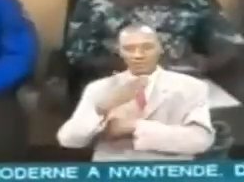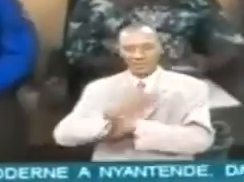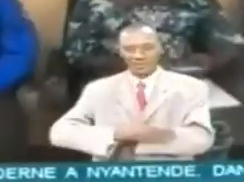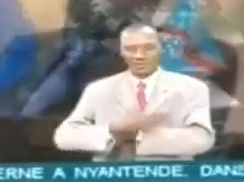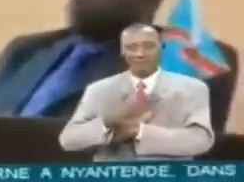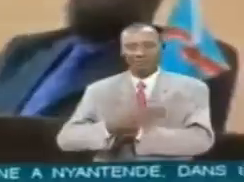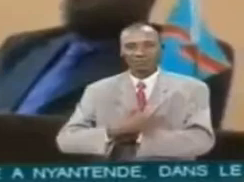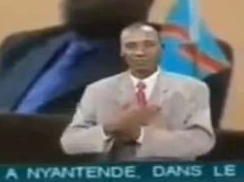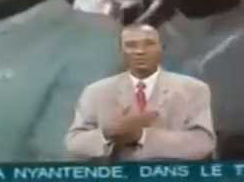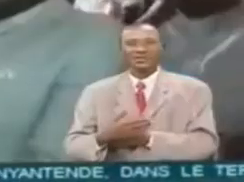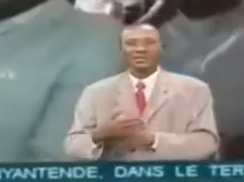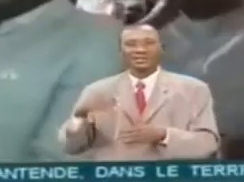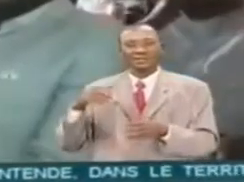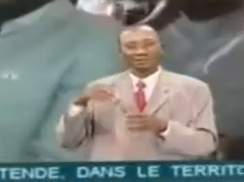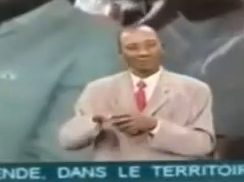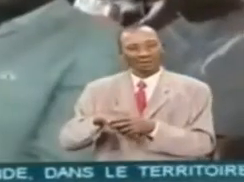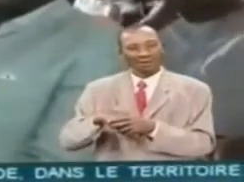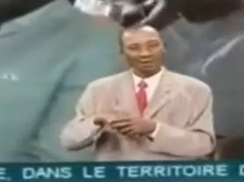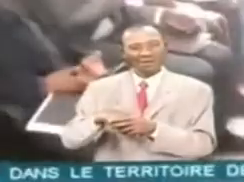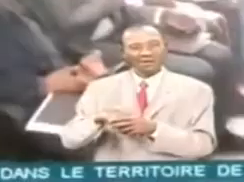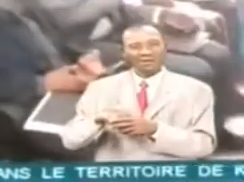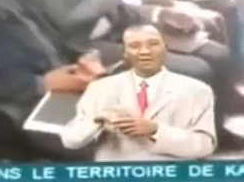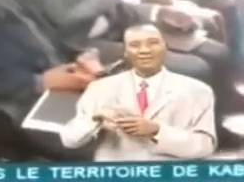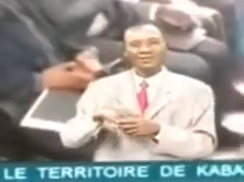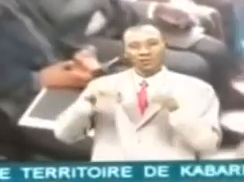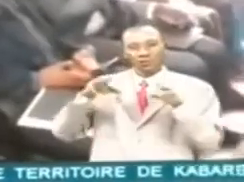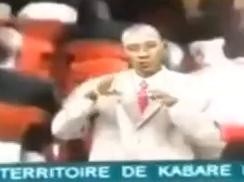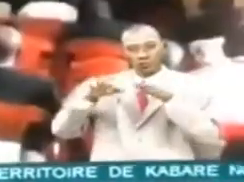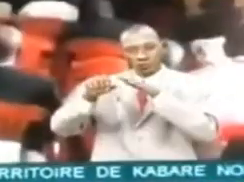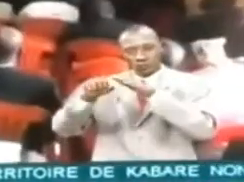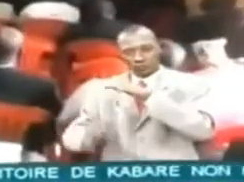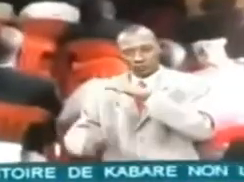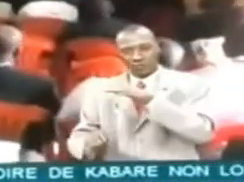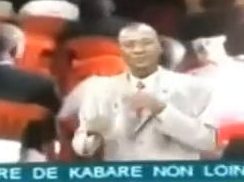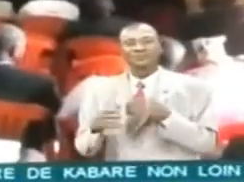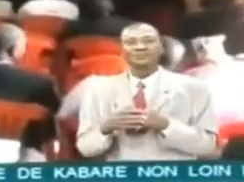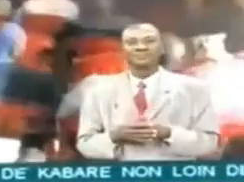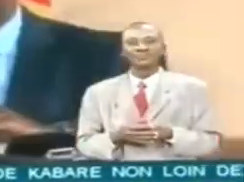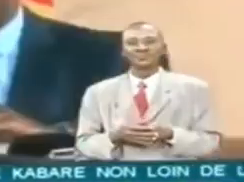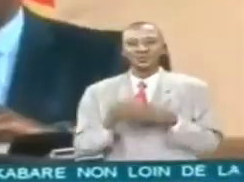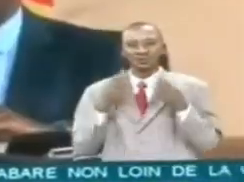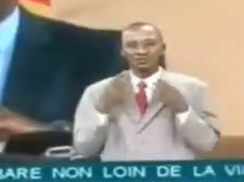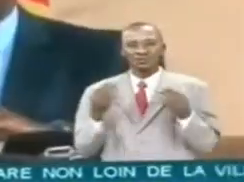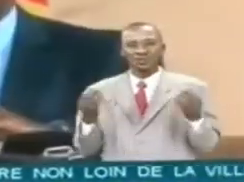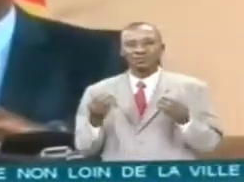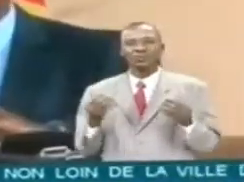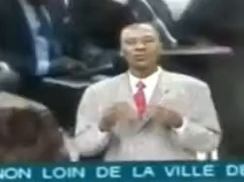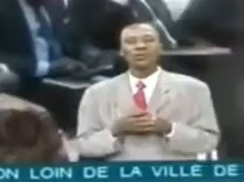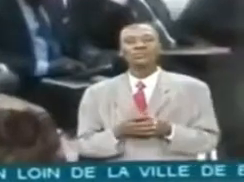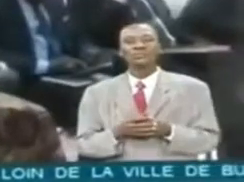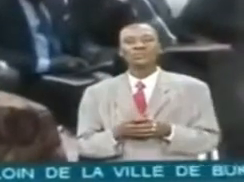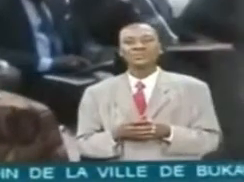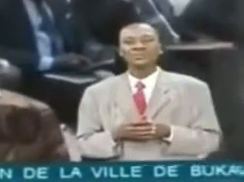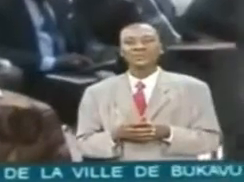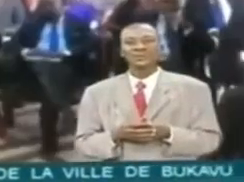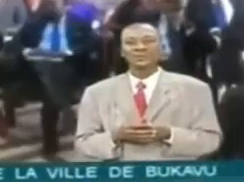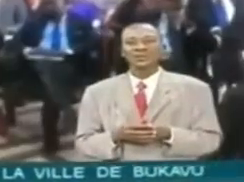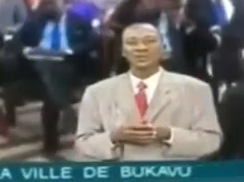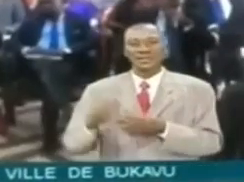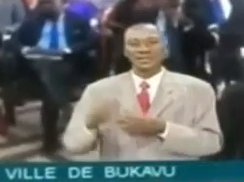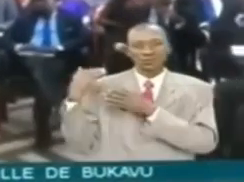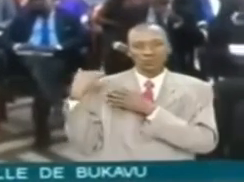Louise à 7h du Kassai que les délégués des provinces concernées se réunissent depuis ce jeudi matin en commission. Il s'agit des quatre